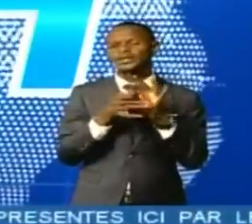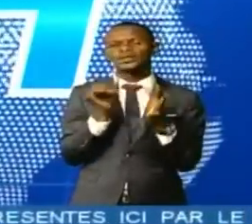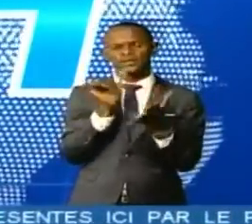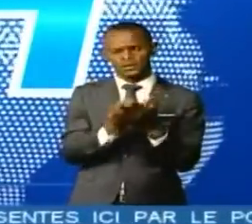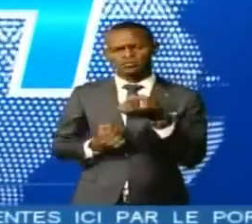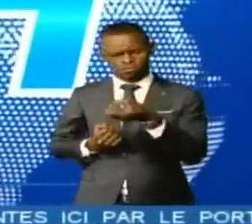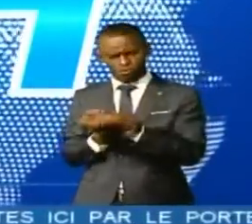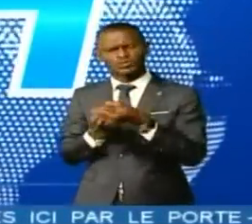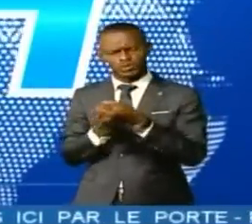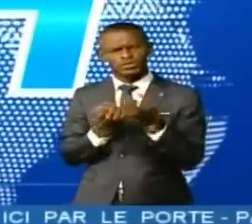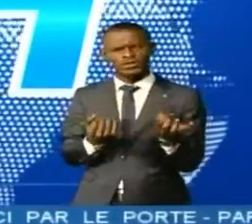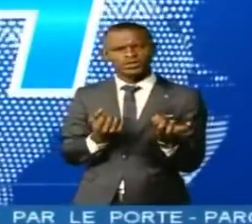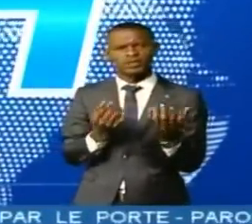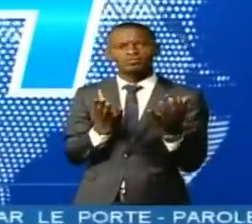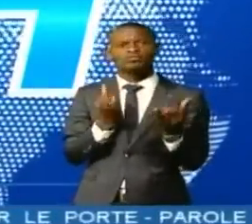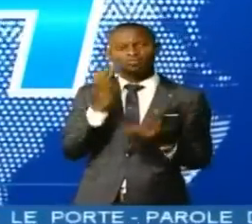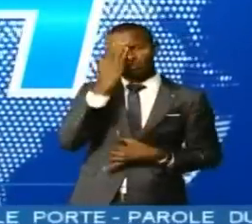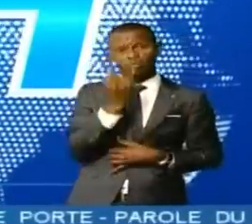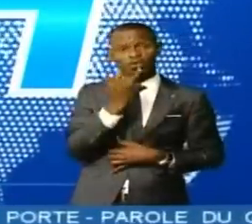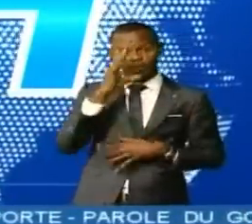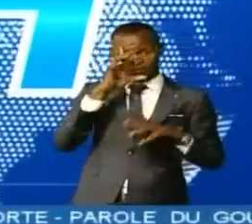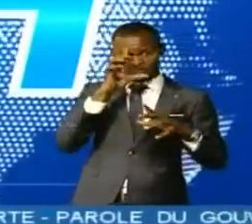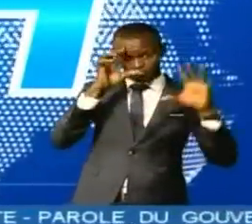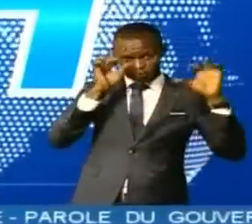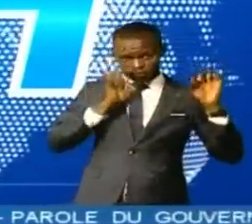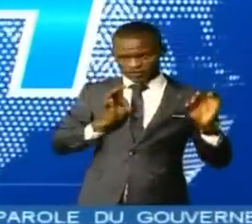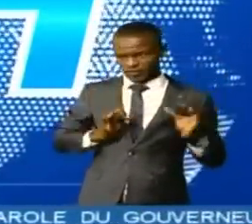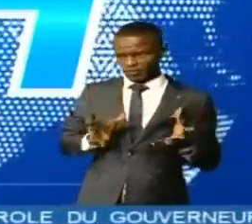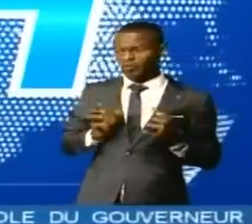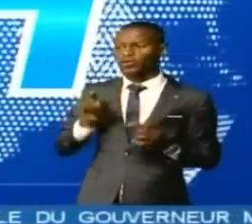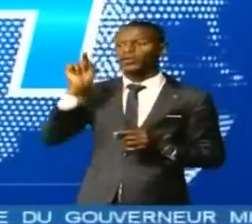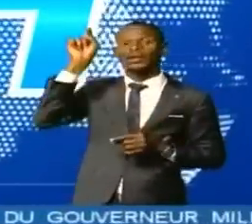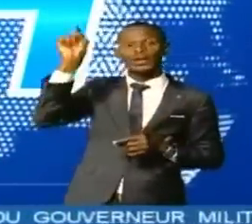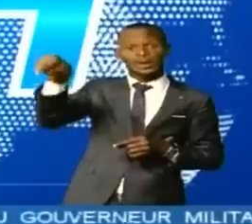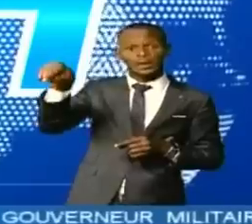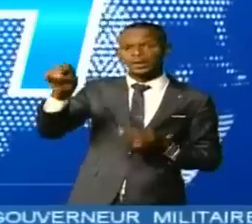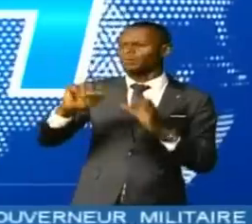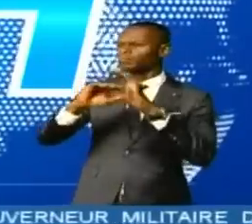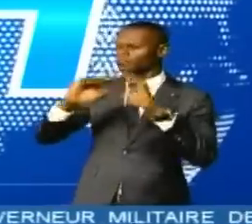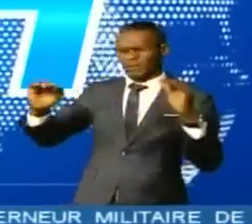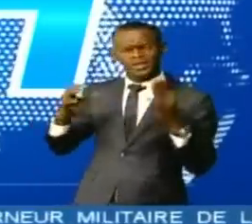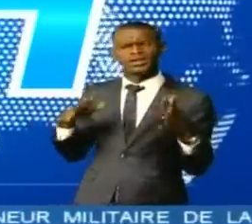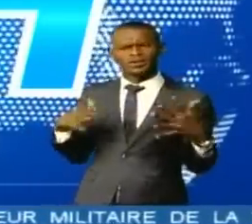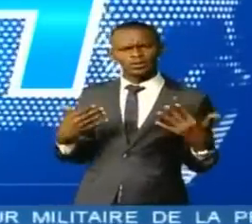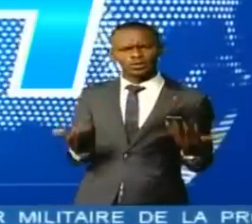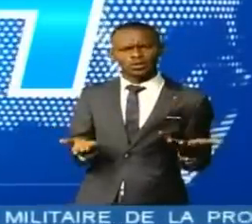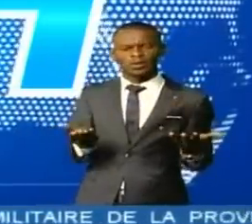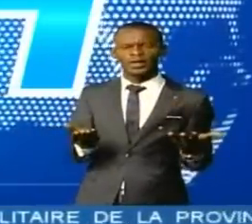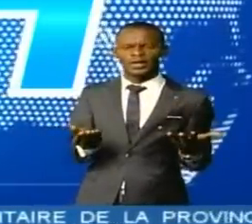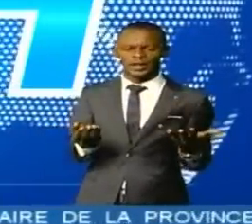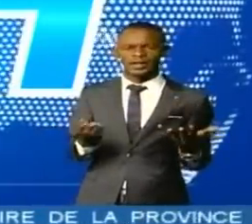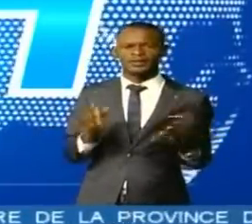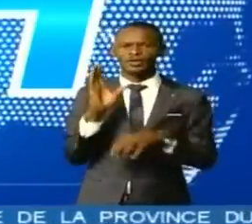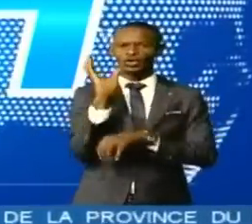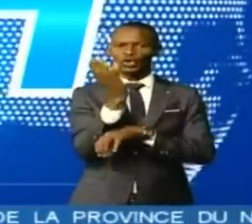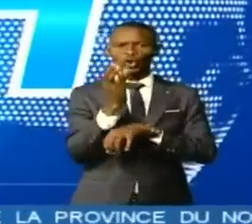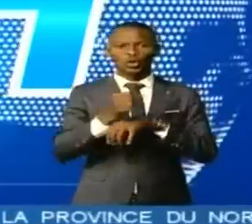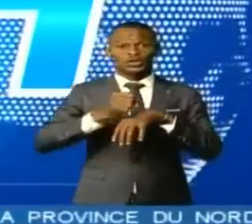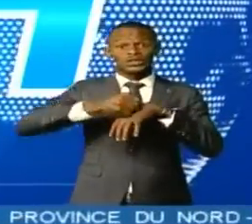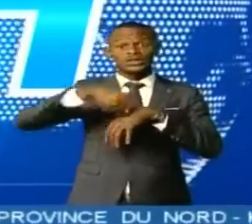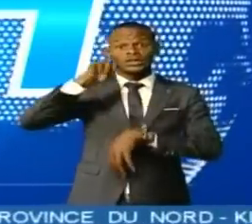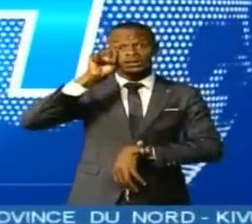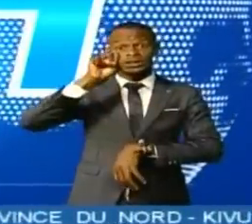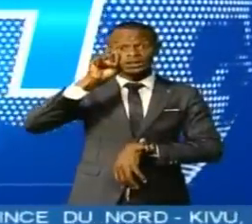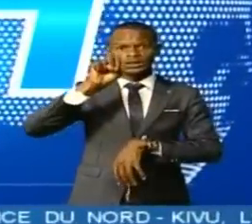la partie est de la RDC. Les conseils supérieurs de l'autorité traditionnelle et coutumière a fait une déclaration dans